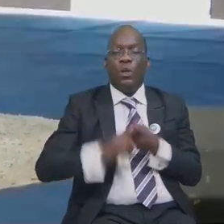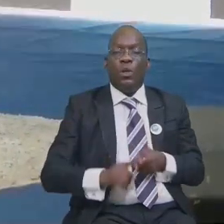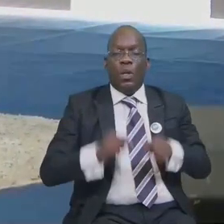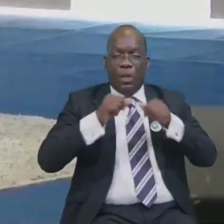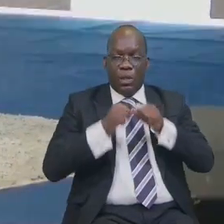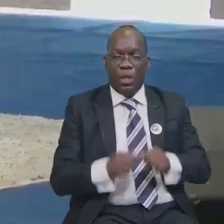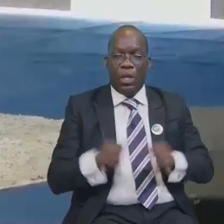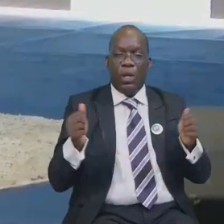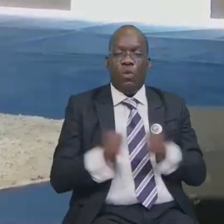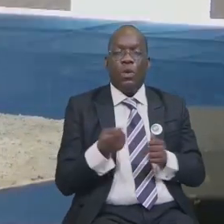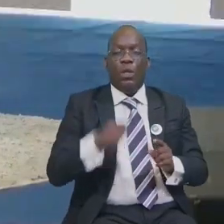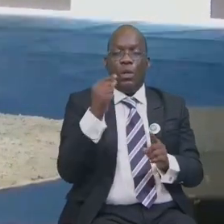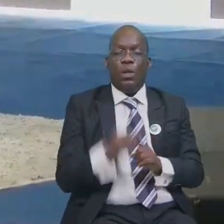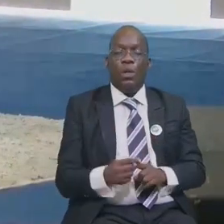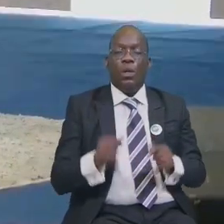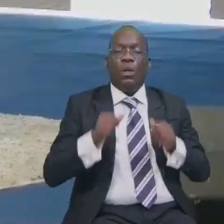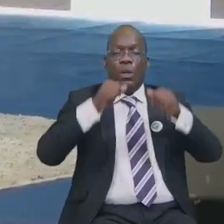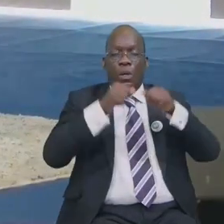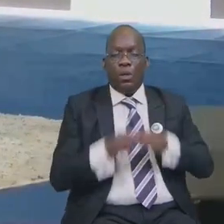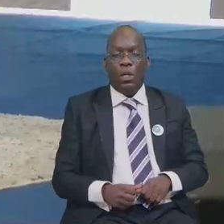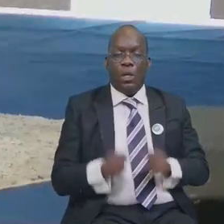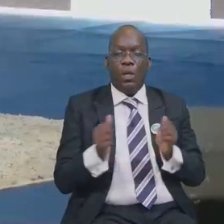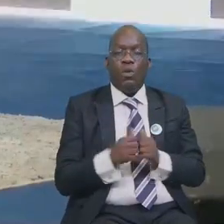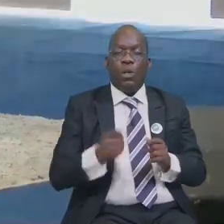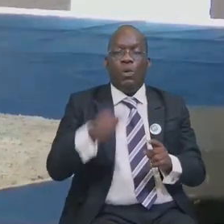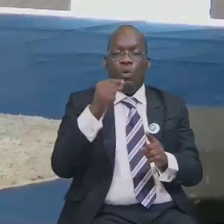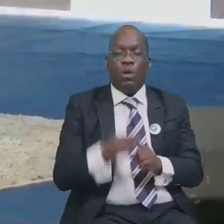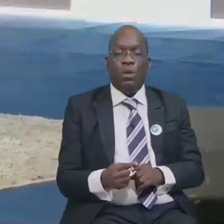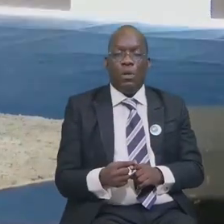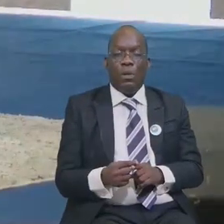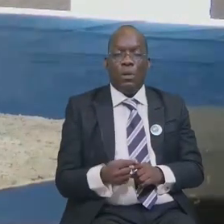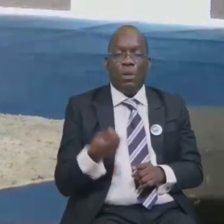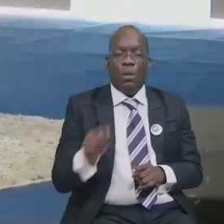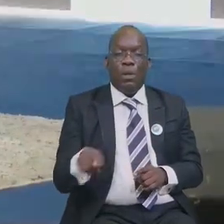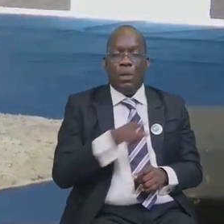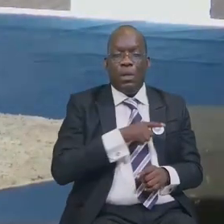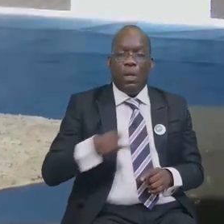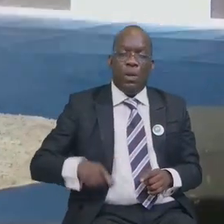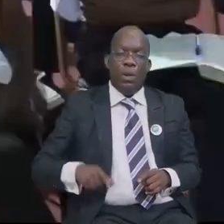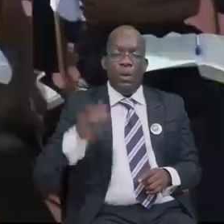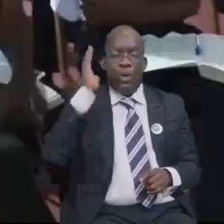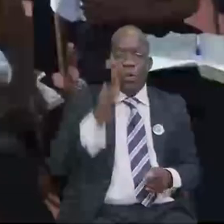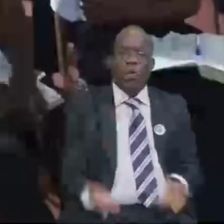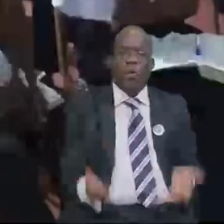la parole. Restez avec la parole. Le Seigneur va vous